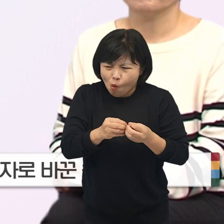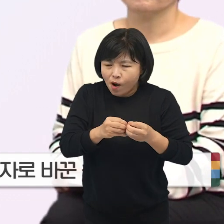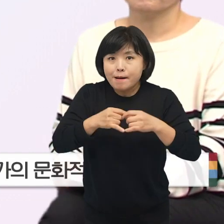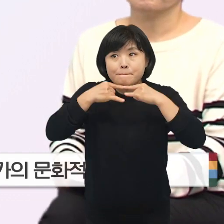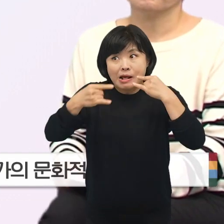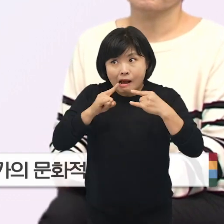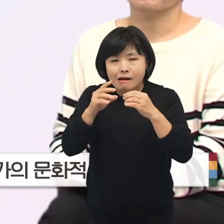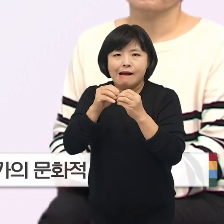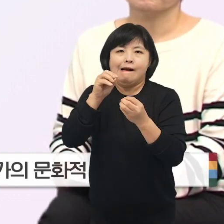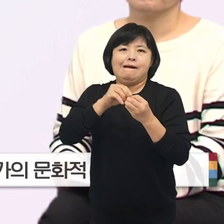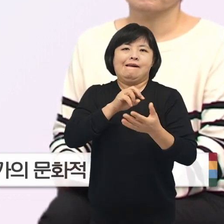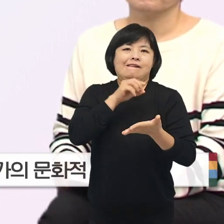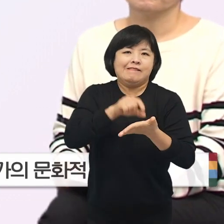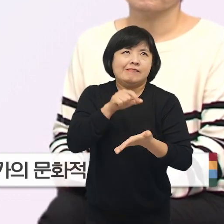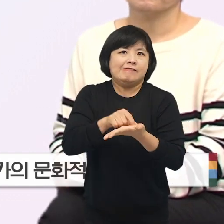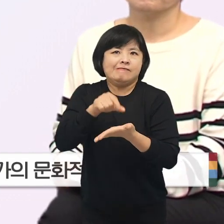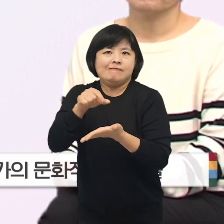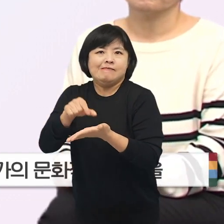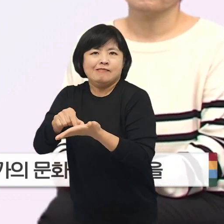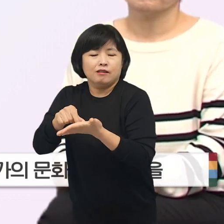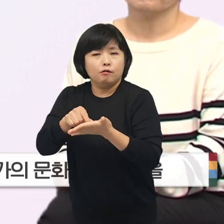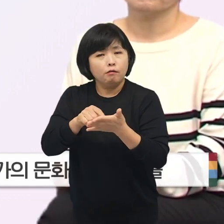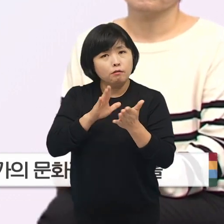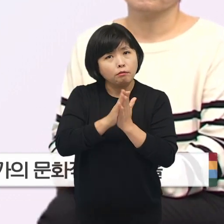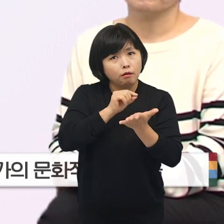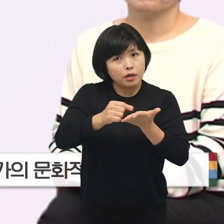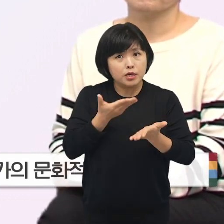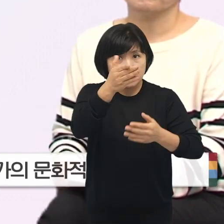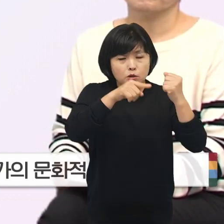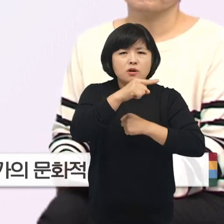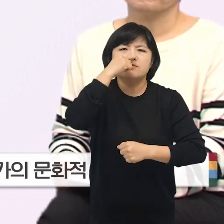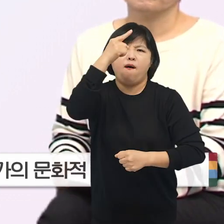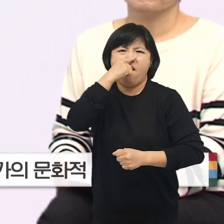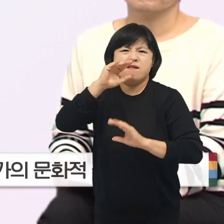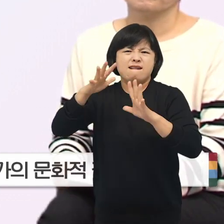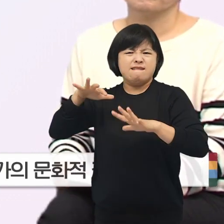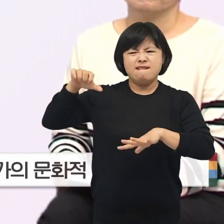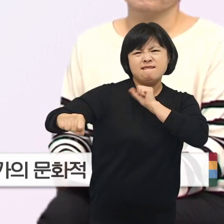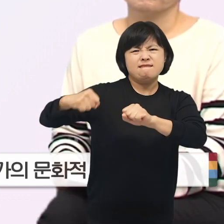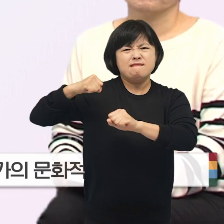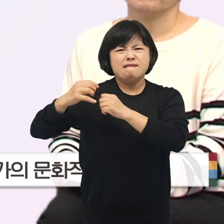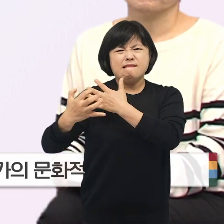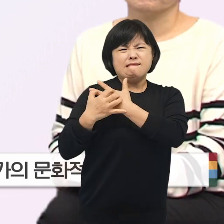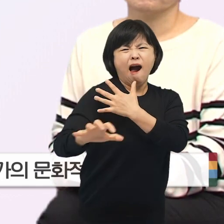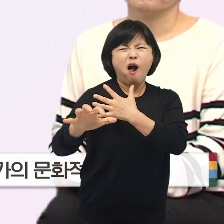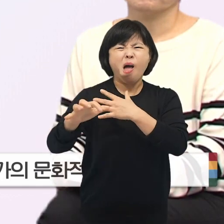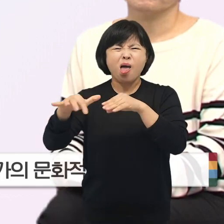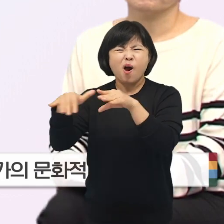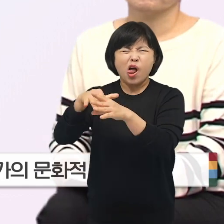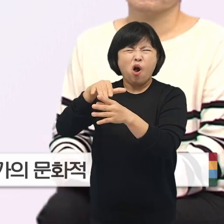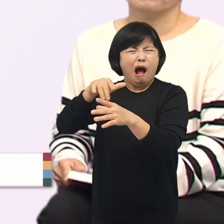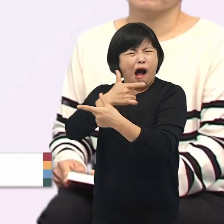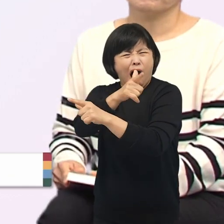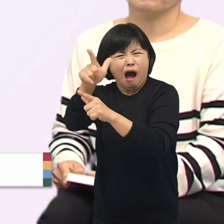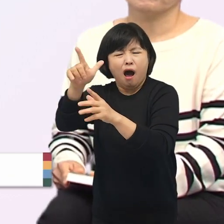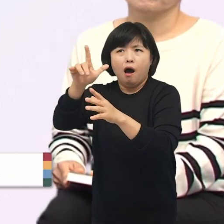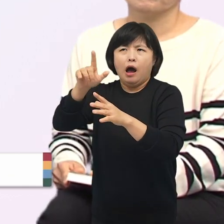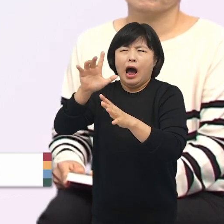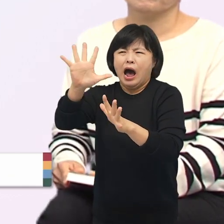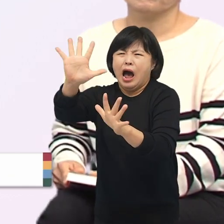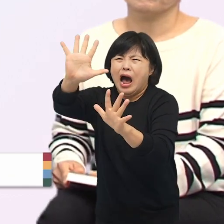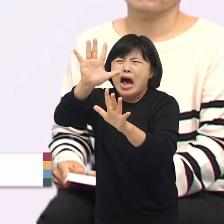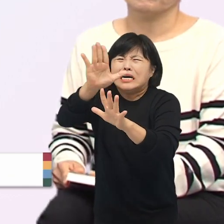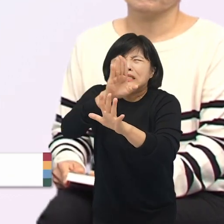책입니다. 작가가 이 책을 쓴 이유는 서구 제국주의에 의해서 왜곡된 아프리카의 문화적 정체성을